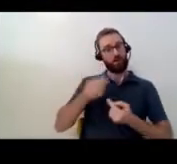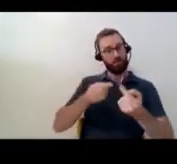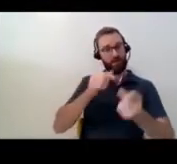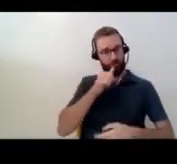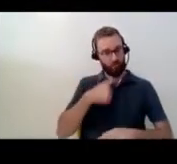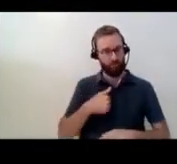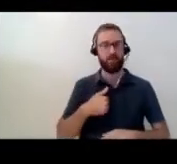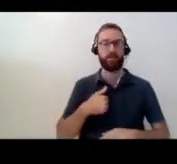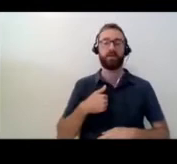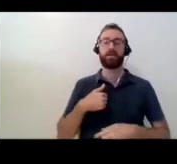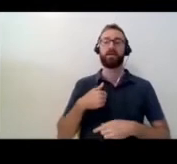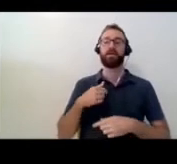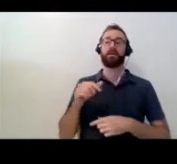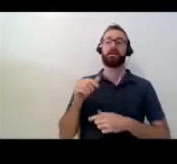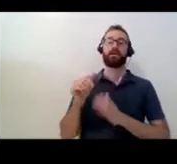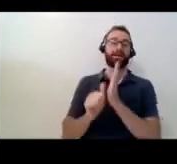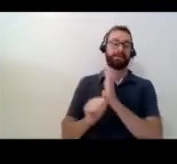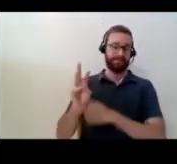Essentiellement, l'article 6 nous dit